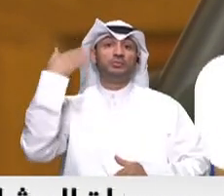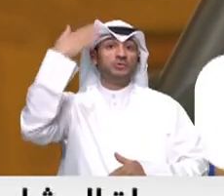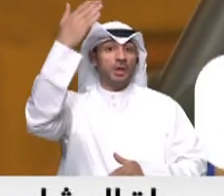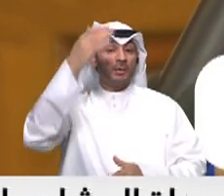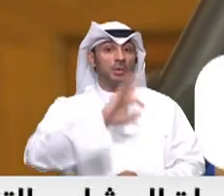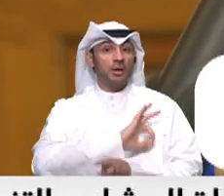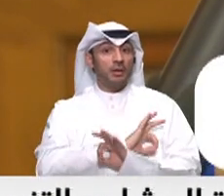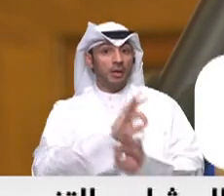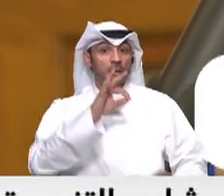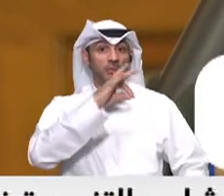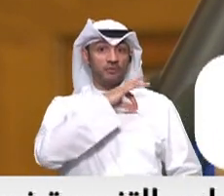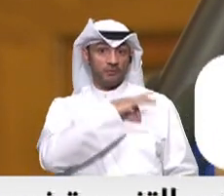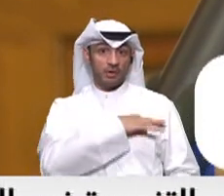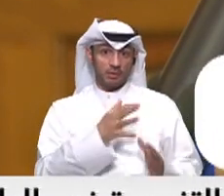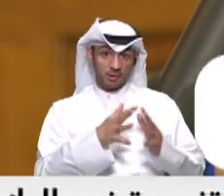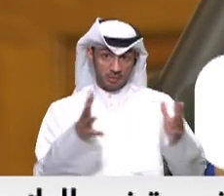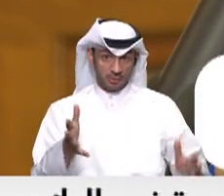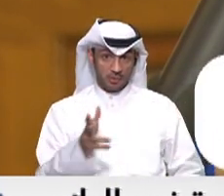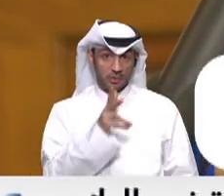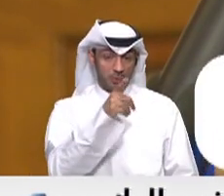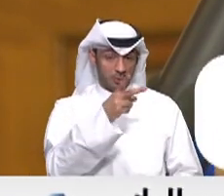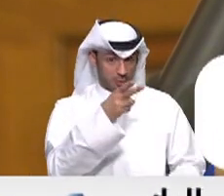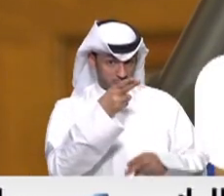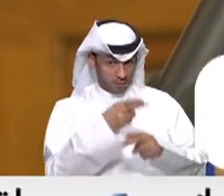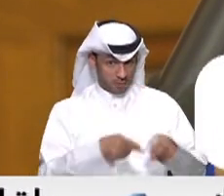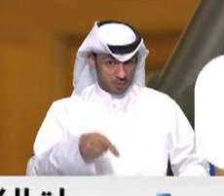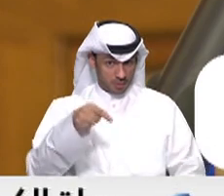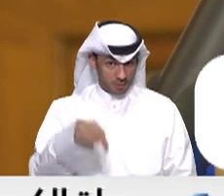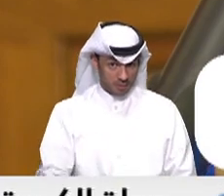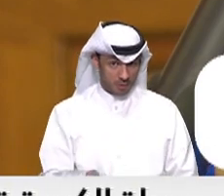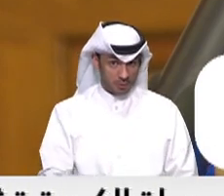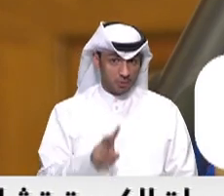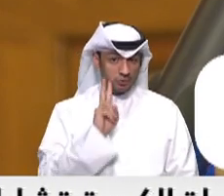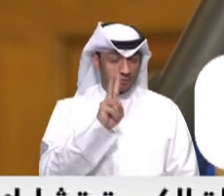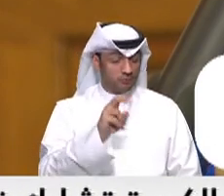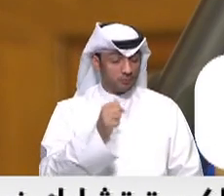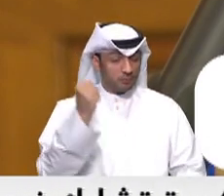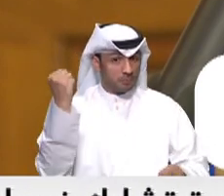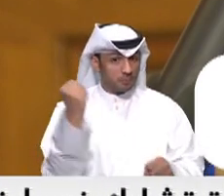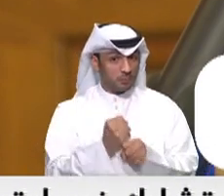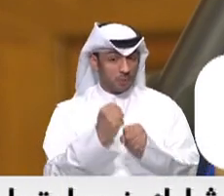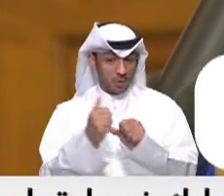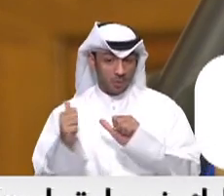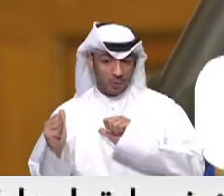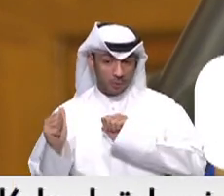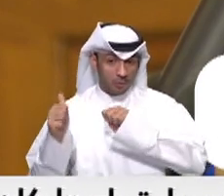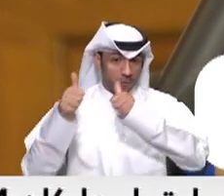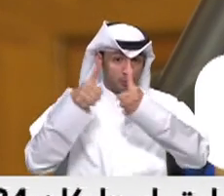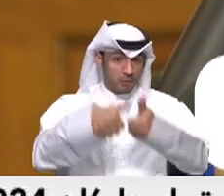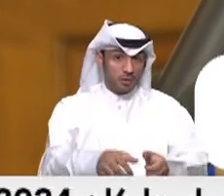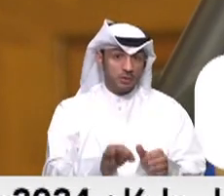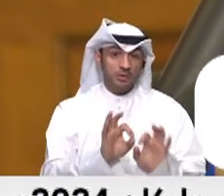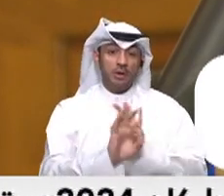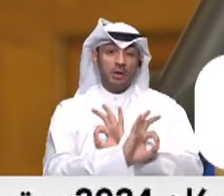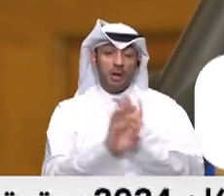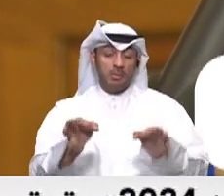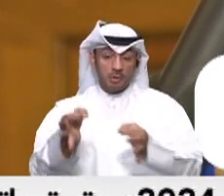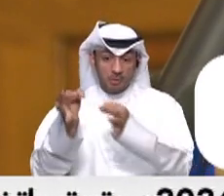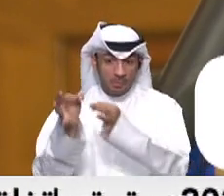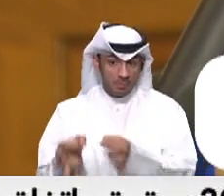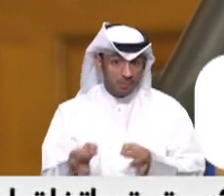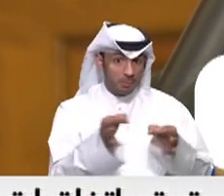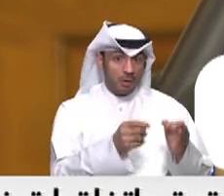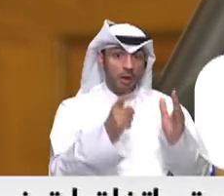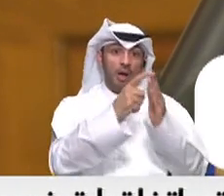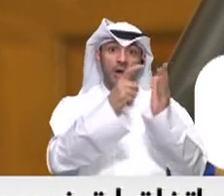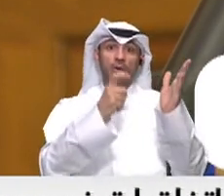الأوطان. وقد قطعت الكويت شوطاً طويلاً في هذا المجال، ملتزمة بالقوانين